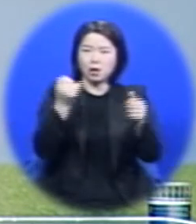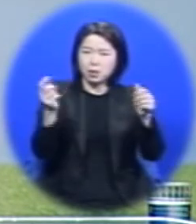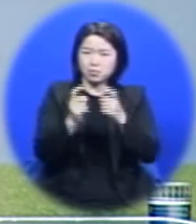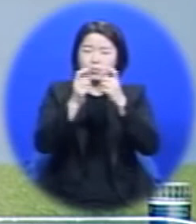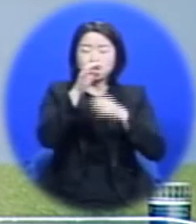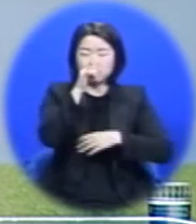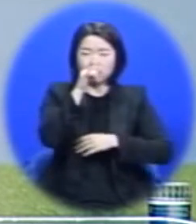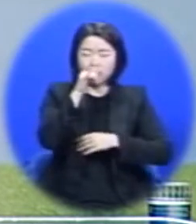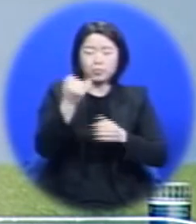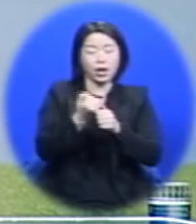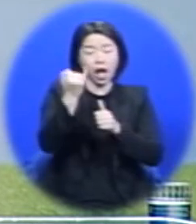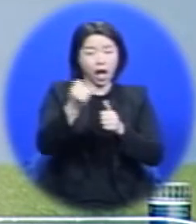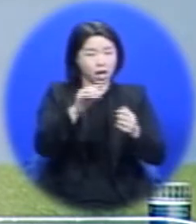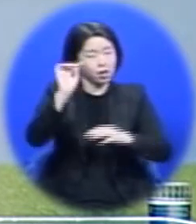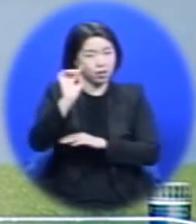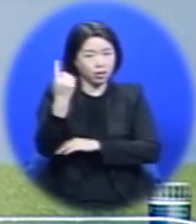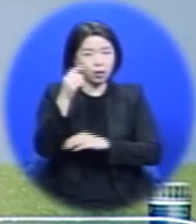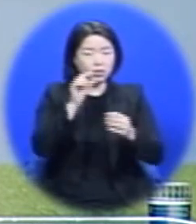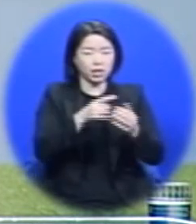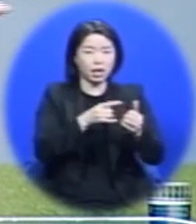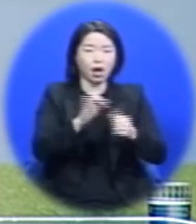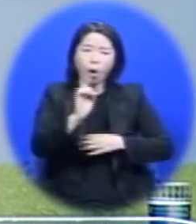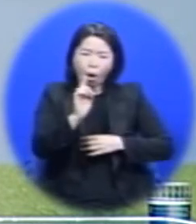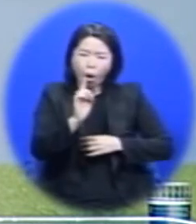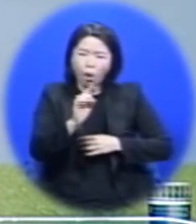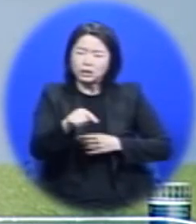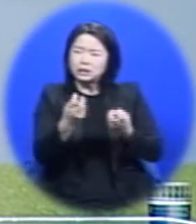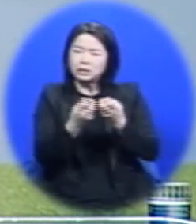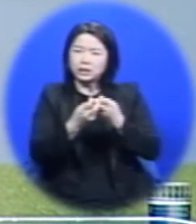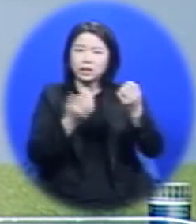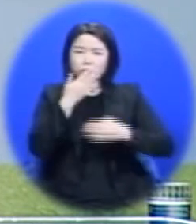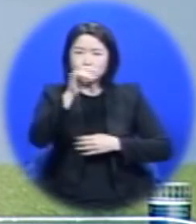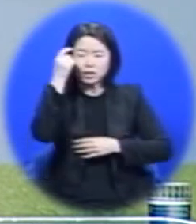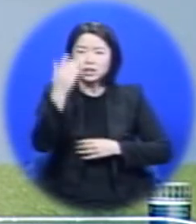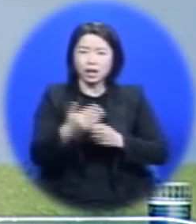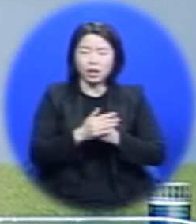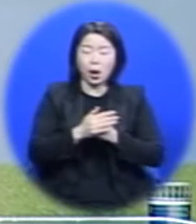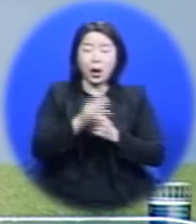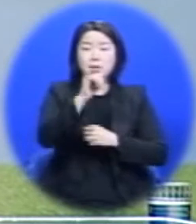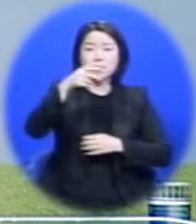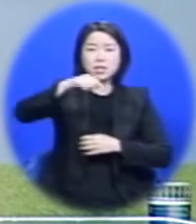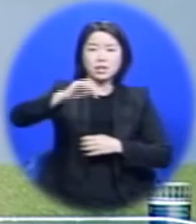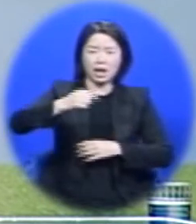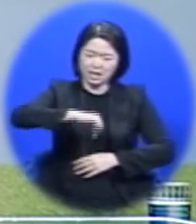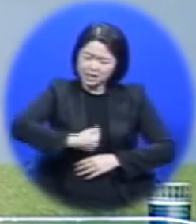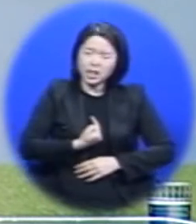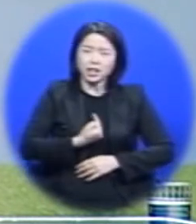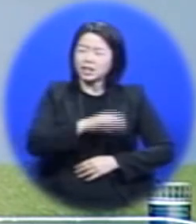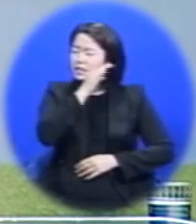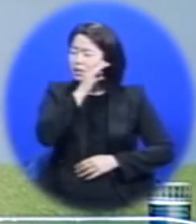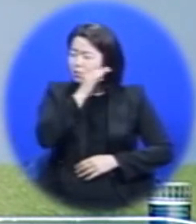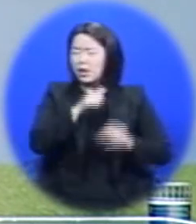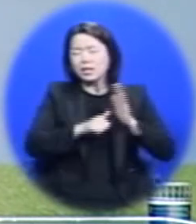아내 미갈이 남편 다윗에게, 아니 당신이 어떻게 그렇게까지 하냐. 왜? 미갈이 자기가 창피해서